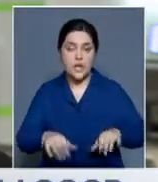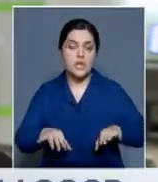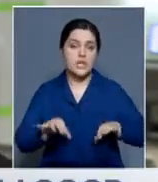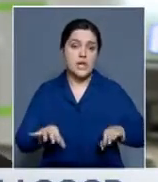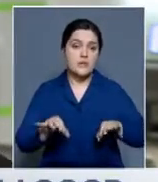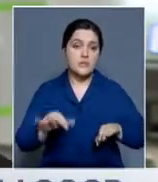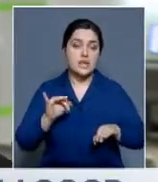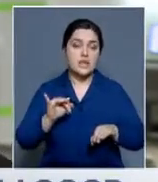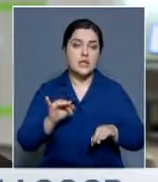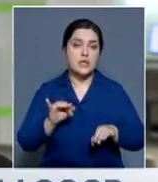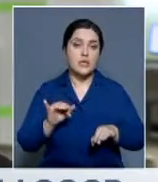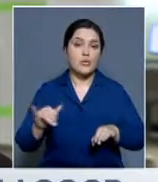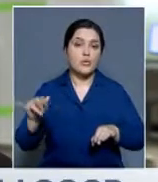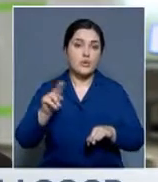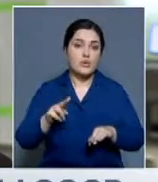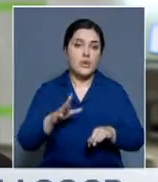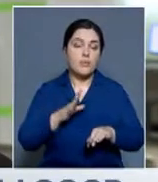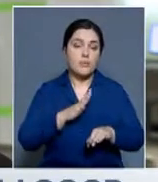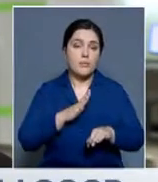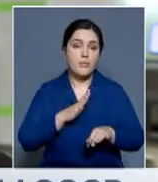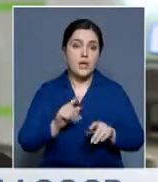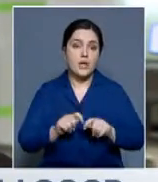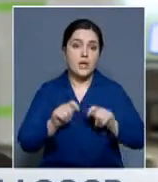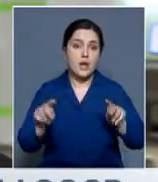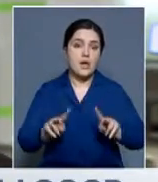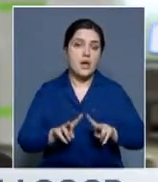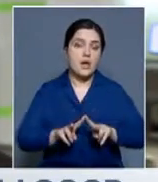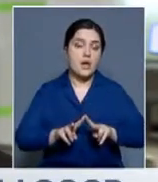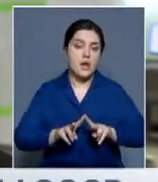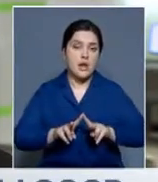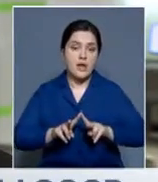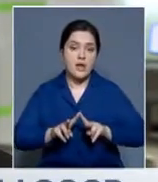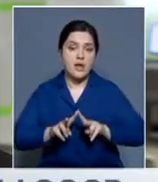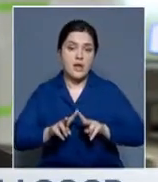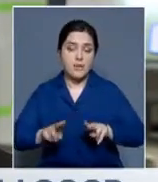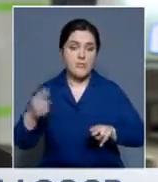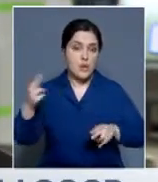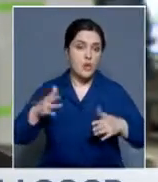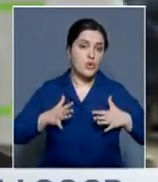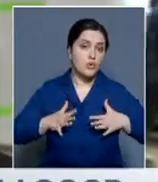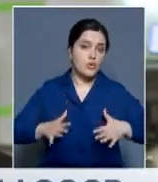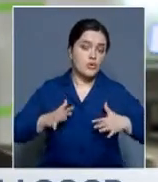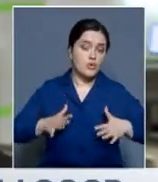удостоверений были созданы как раз-таки по образцу Грузии.